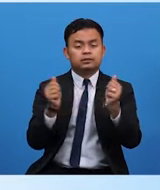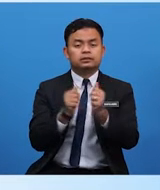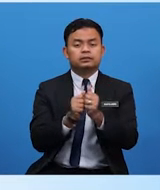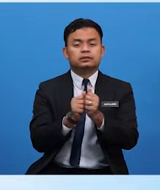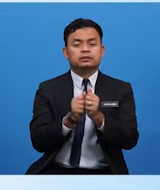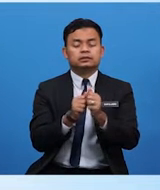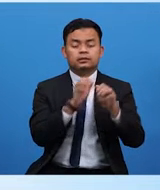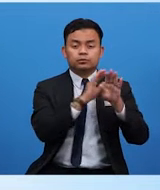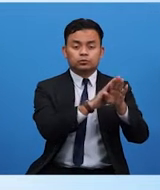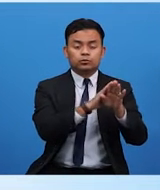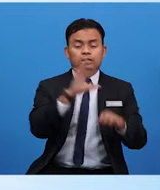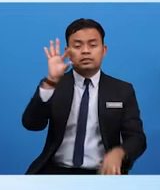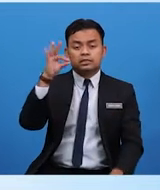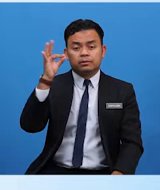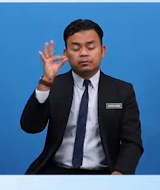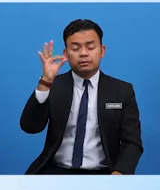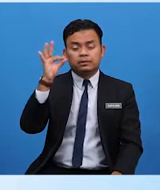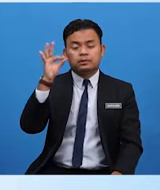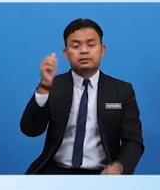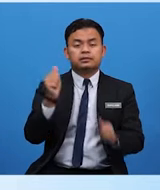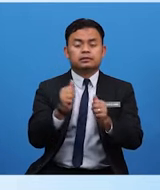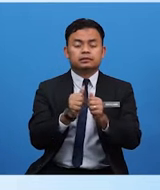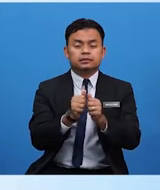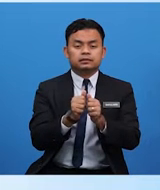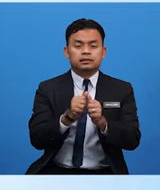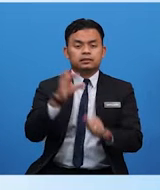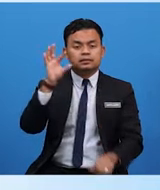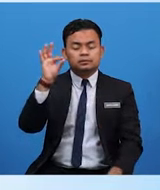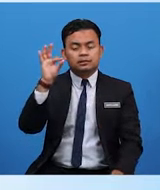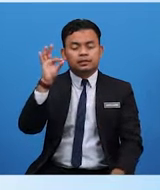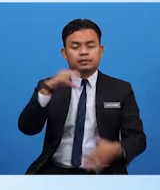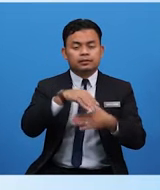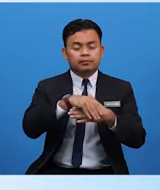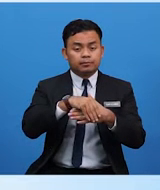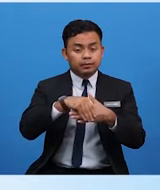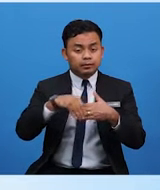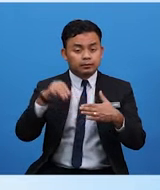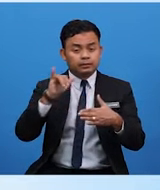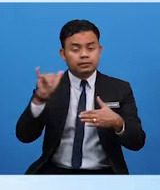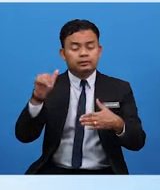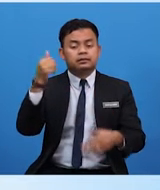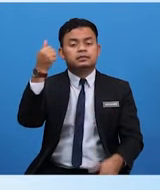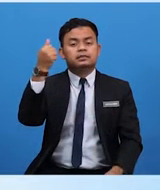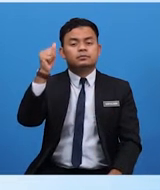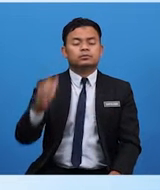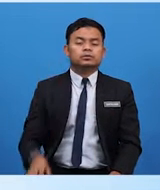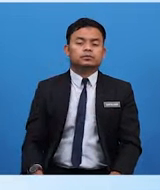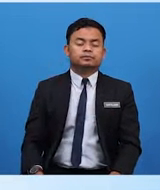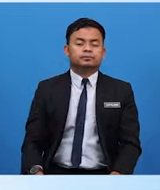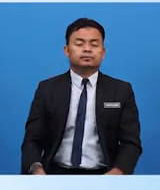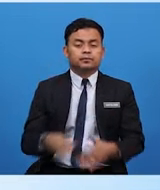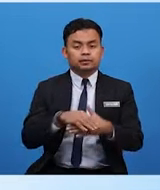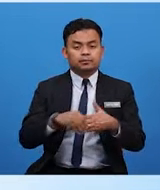dengan menolak tas dengan 9 dan baginya adalah 10 Baki